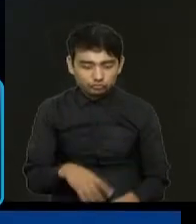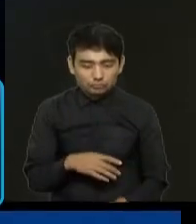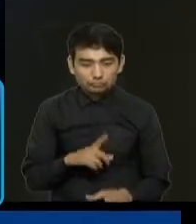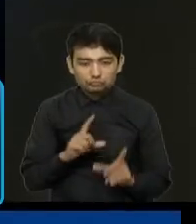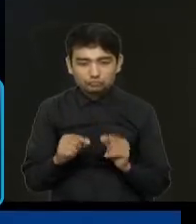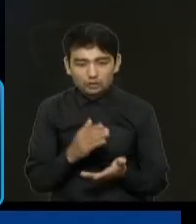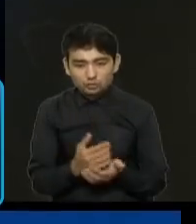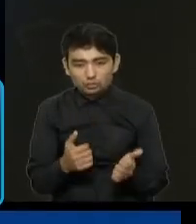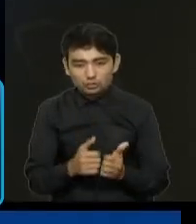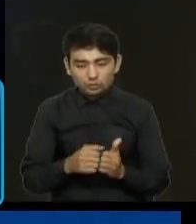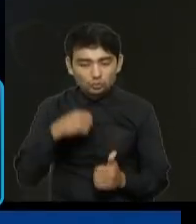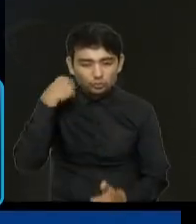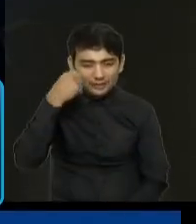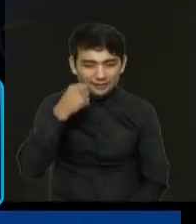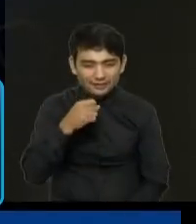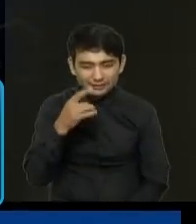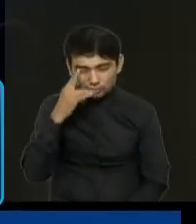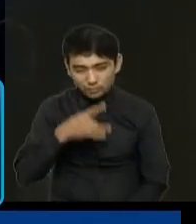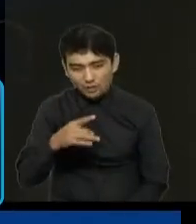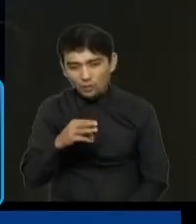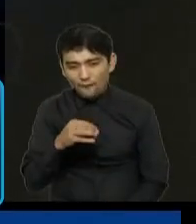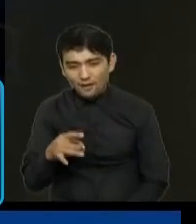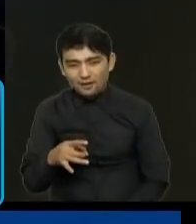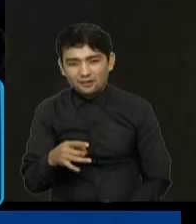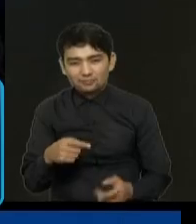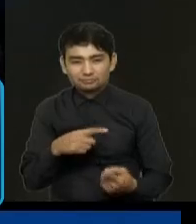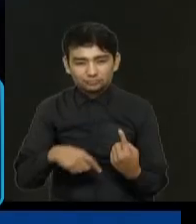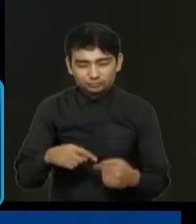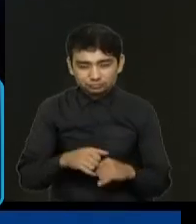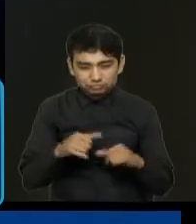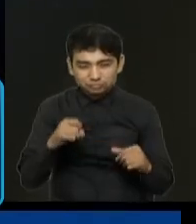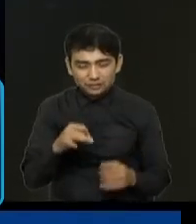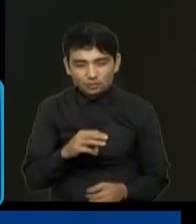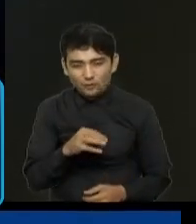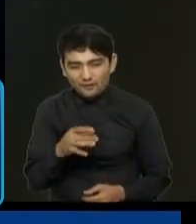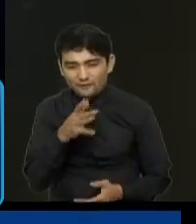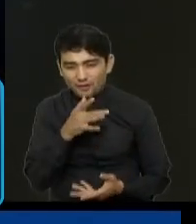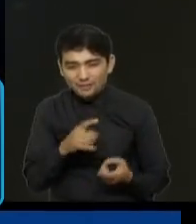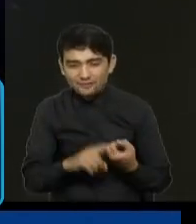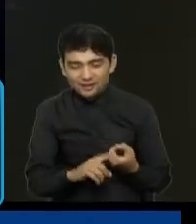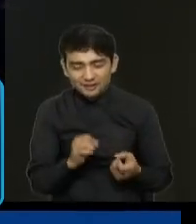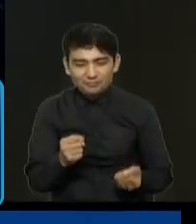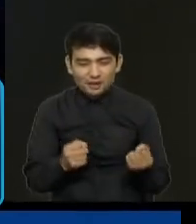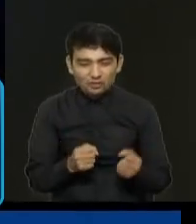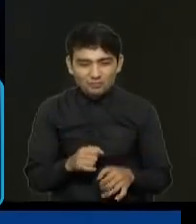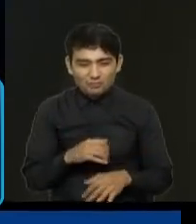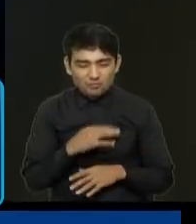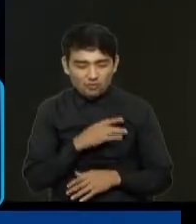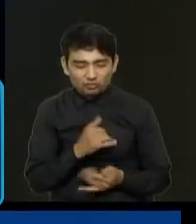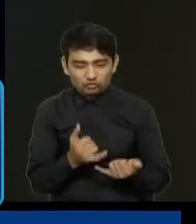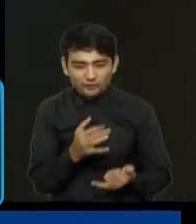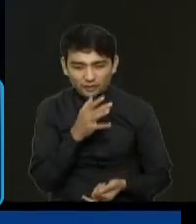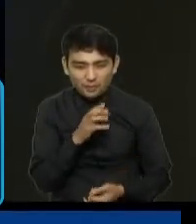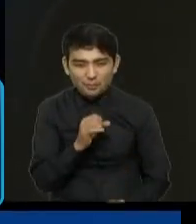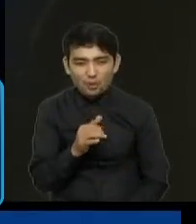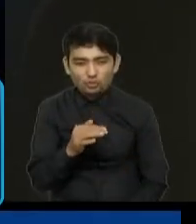qatar körşi Özbekistan Respublikasının tavar aynalımının ösüüne jäne tavarlarının mausumdığına baylanıstıp kölük kuraldarı köbeyip otur. Qazırğı tanda